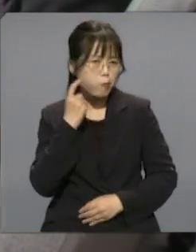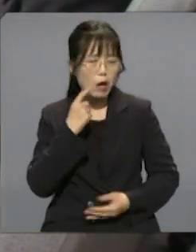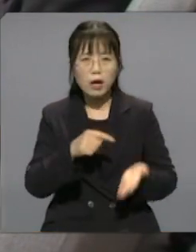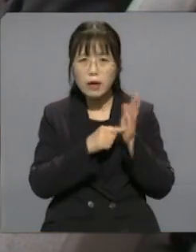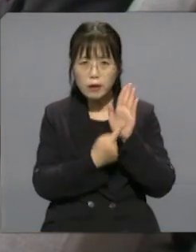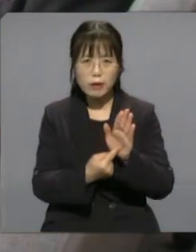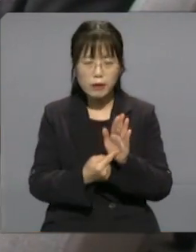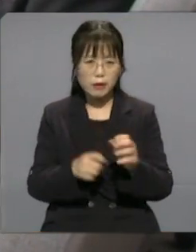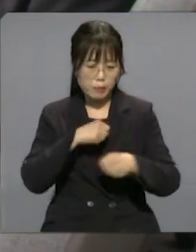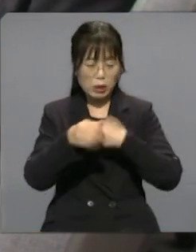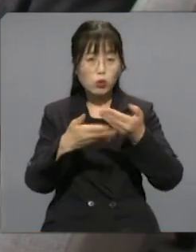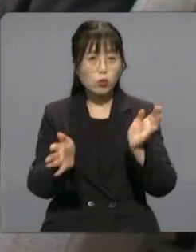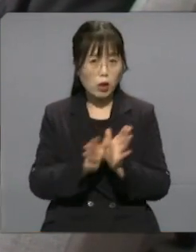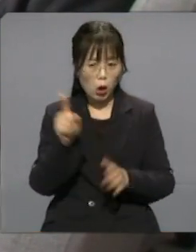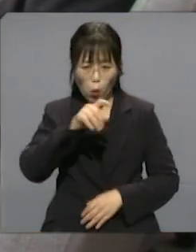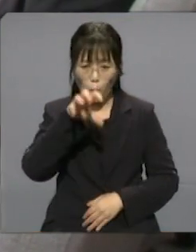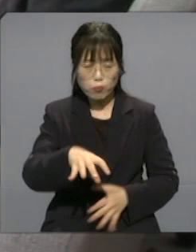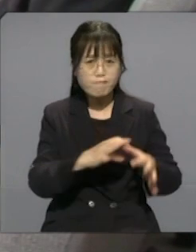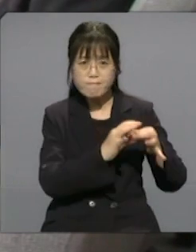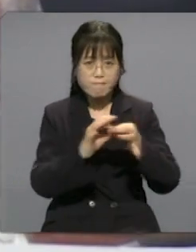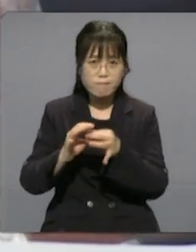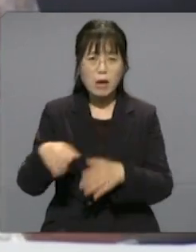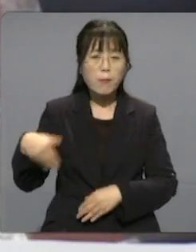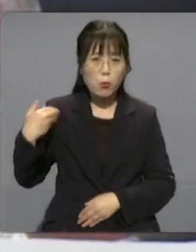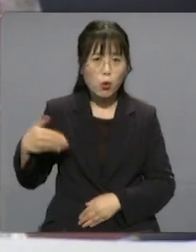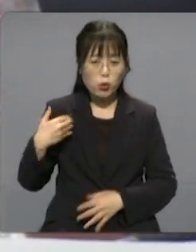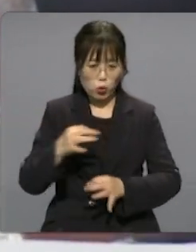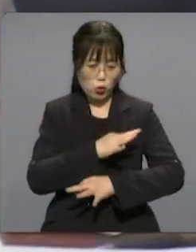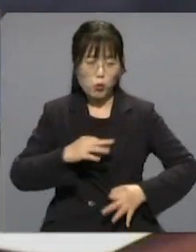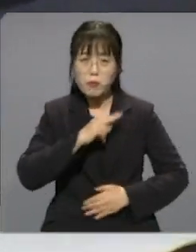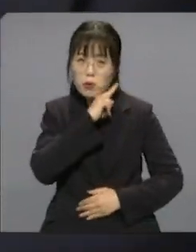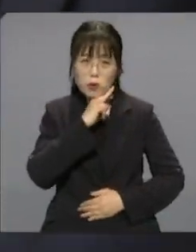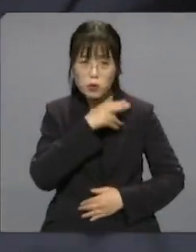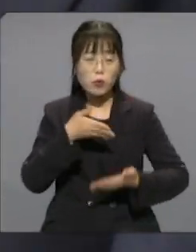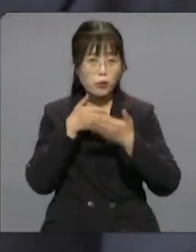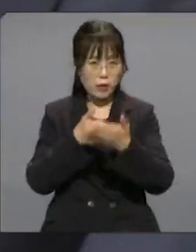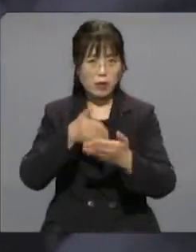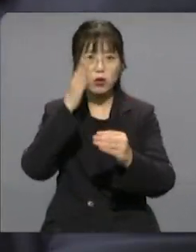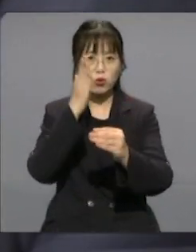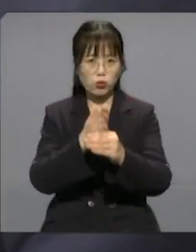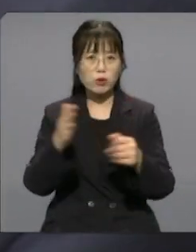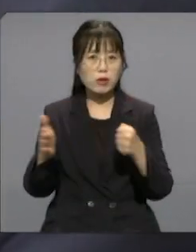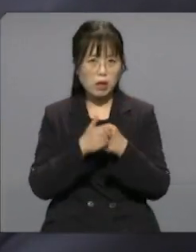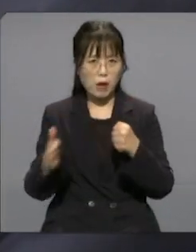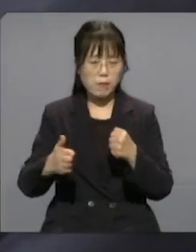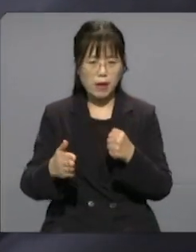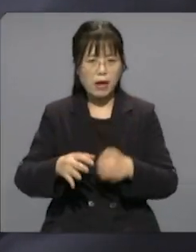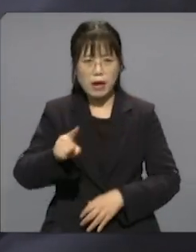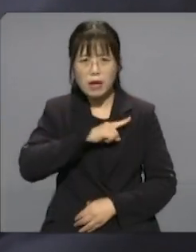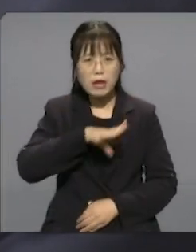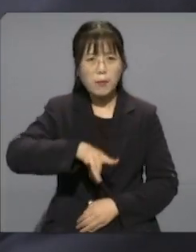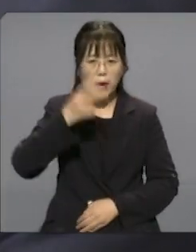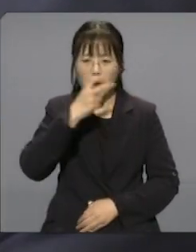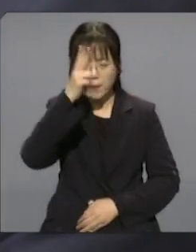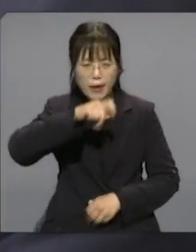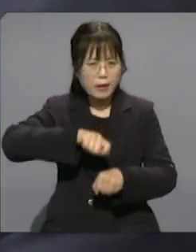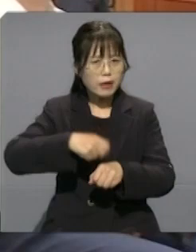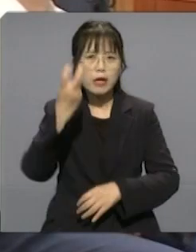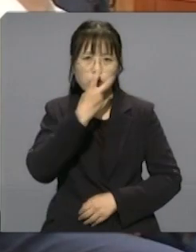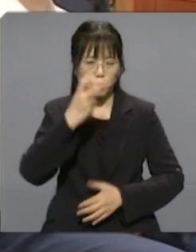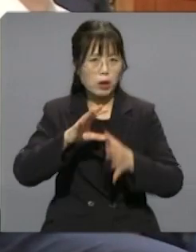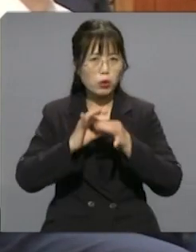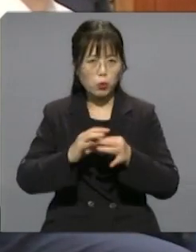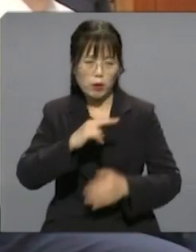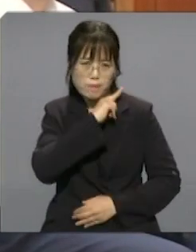밝혀지고 민주당에서 어디까지 연루됐을지 모를 로비 의혹까지 제기되고 있다며 가장 먼저 검찰의 강제 수사를